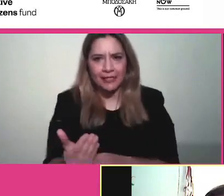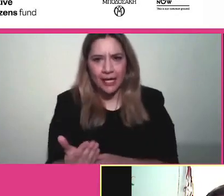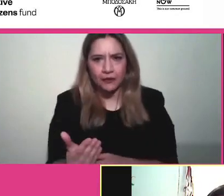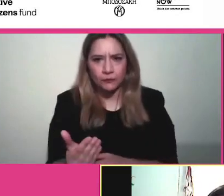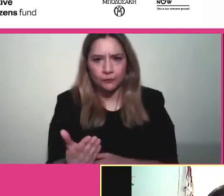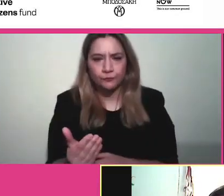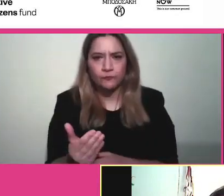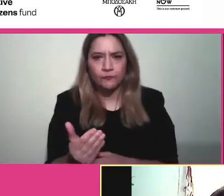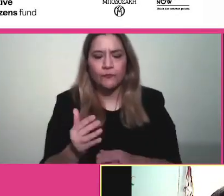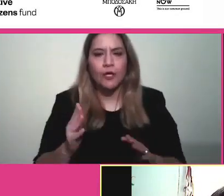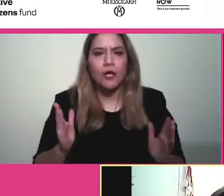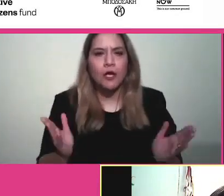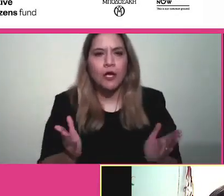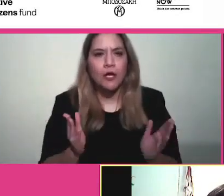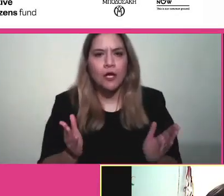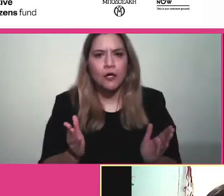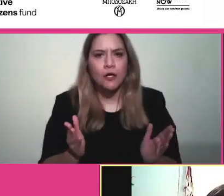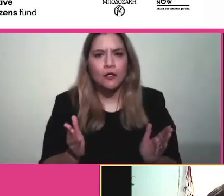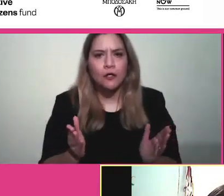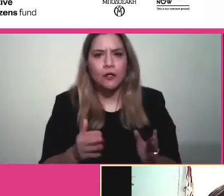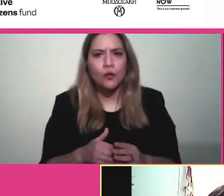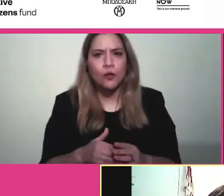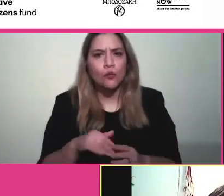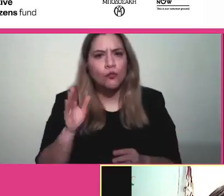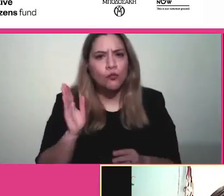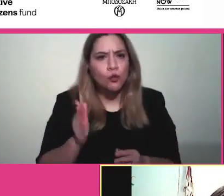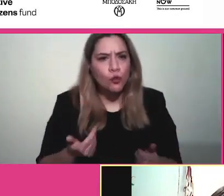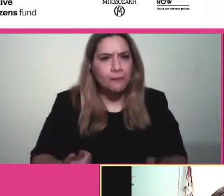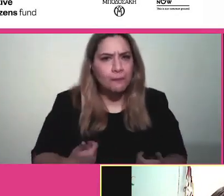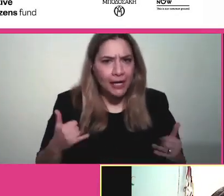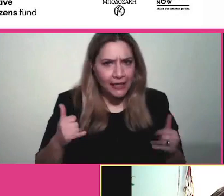Αν δεν έχει μπει, μπορούμε να σημειώσουμε ίσως κάποιο παιχνίδι, δεν ξέρω.